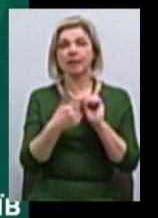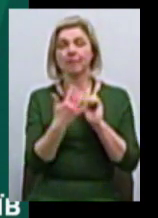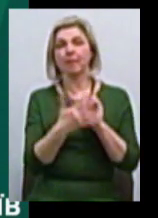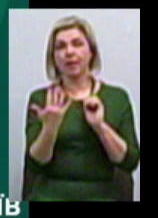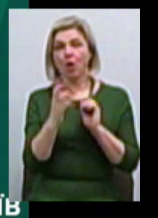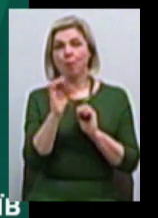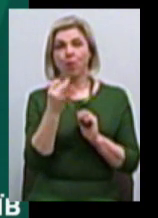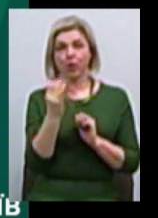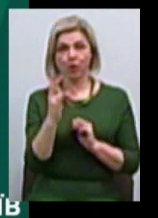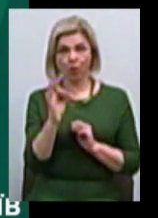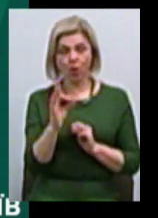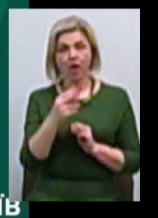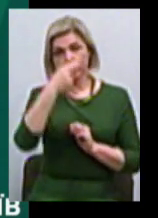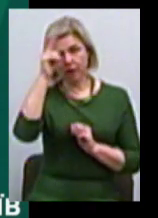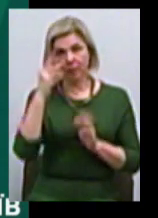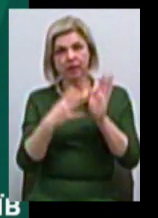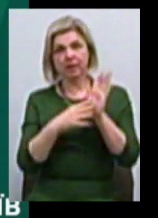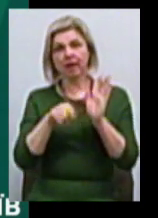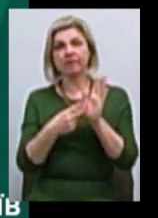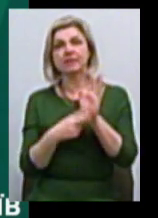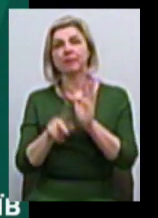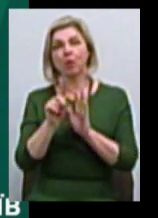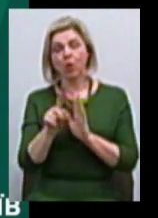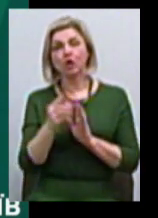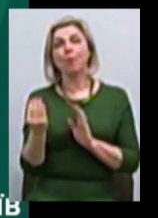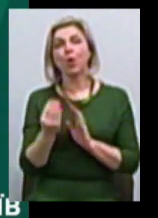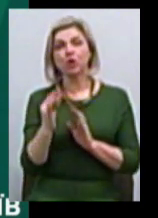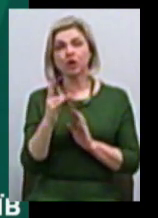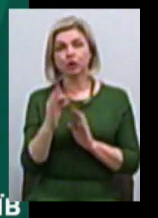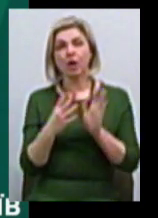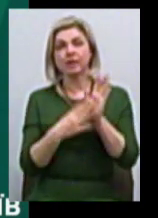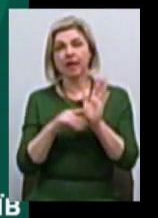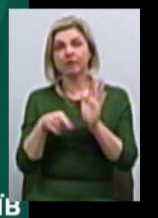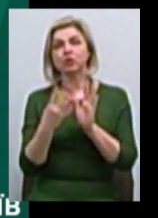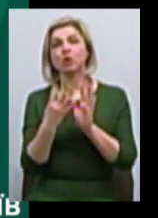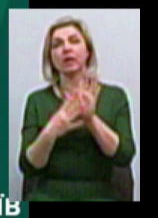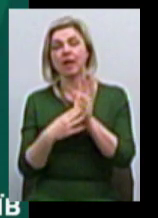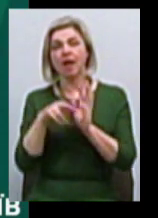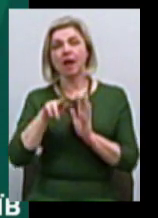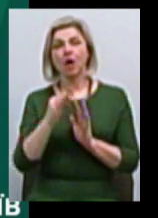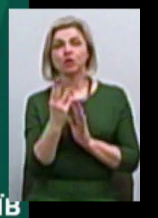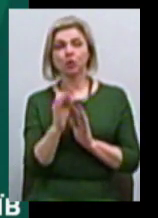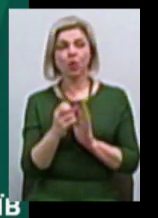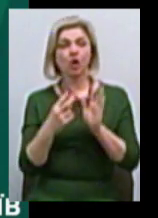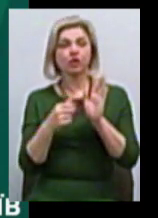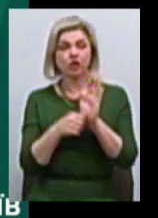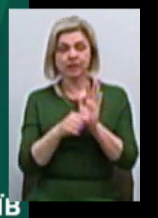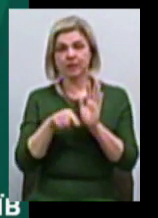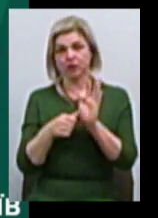16,55% за Бойка, Тимошенко 9,71%, Порошенко 9,49%, Ляшко 6,56%,